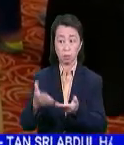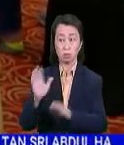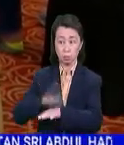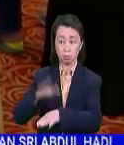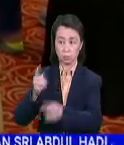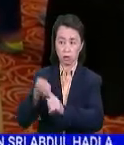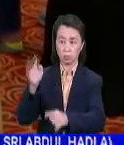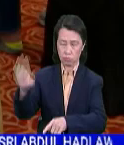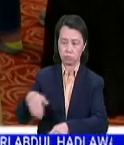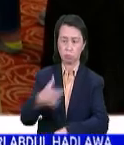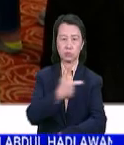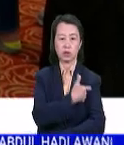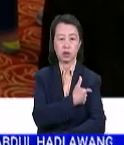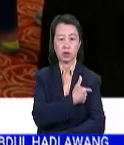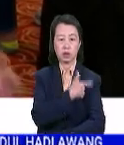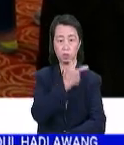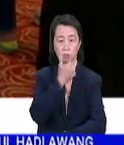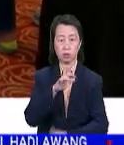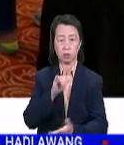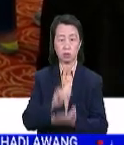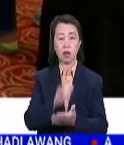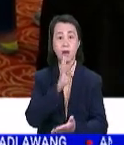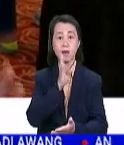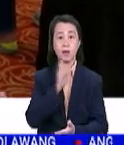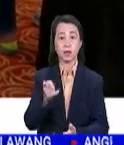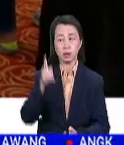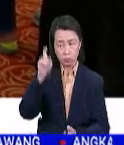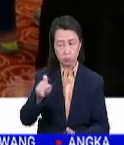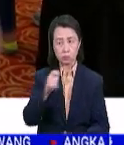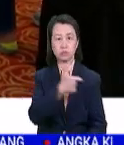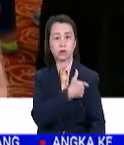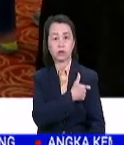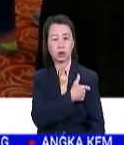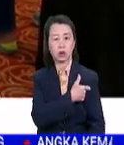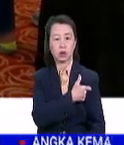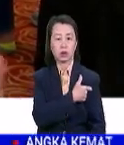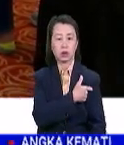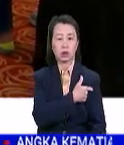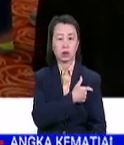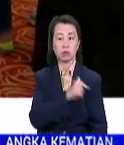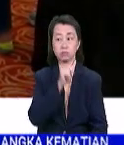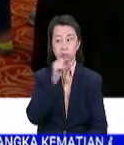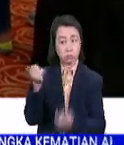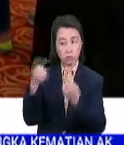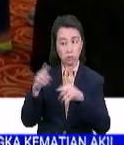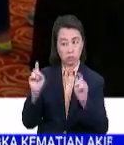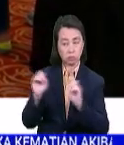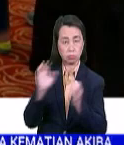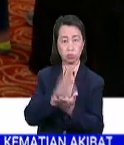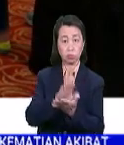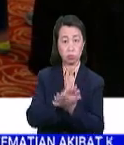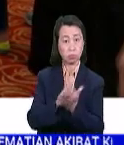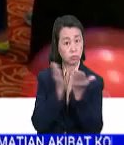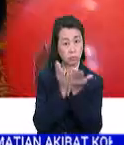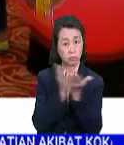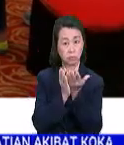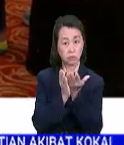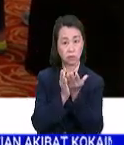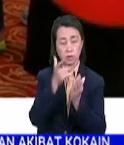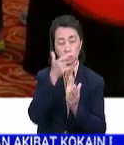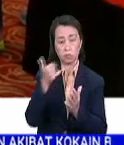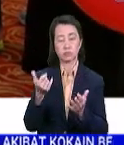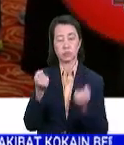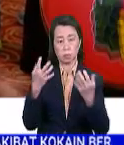vaccine because my teacher said that if you should take vaccine, then only come to school because mostly in newses they'll